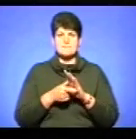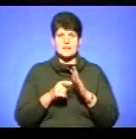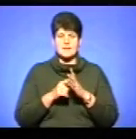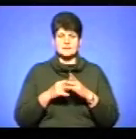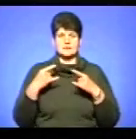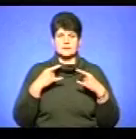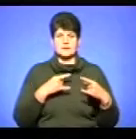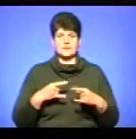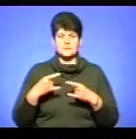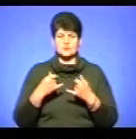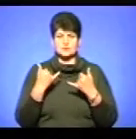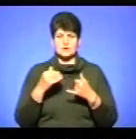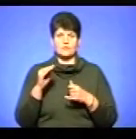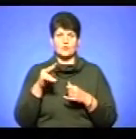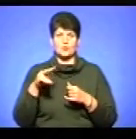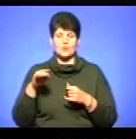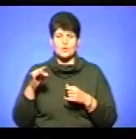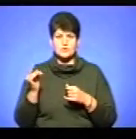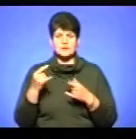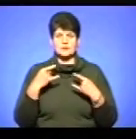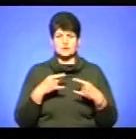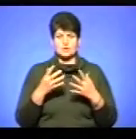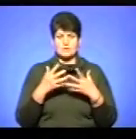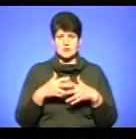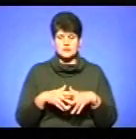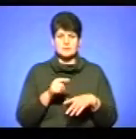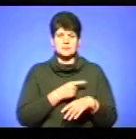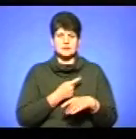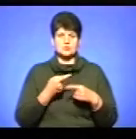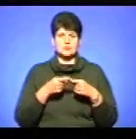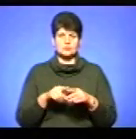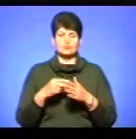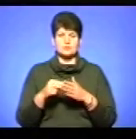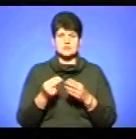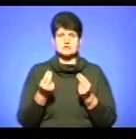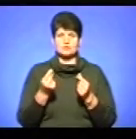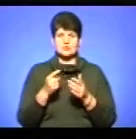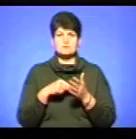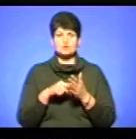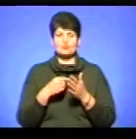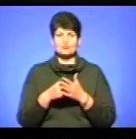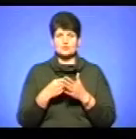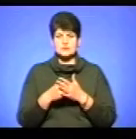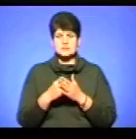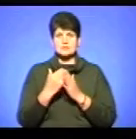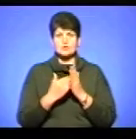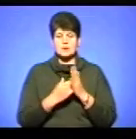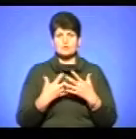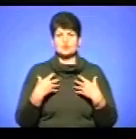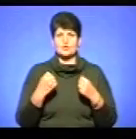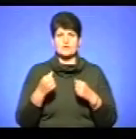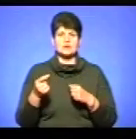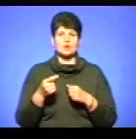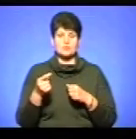рентген-апарат, сучасний флюорограф та рентгенологічне обладнання. Медичну техніку придбали за кошти з міського бюджету за програмою «Здоров'я